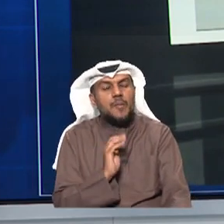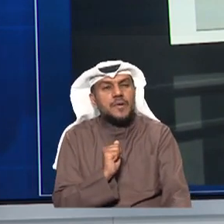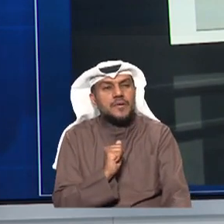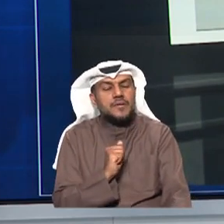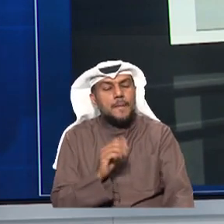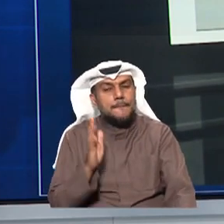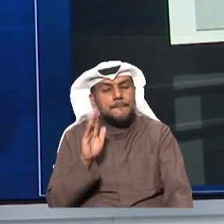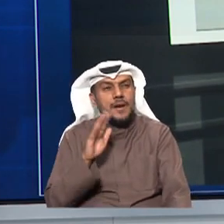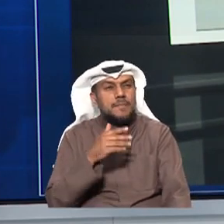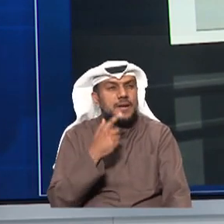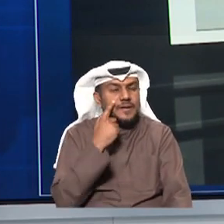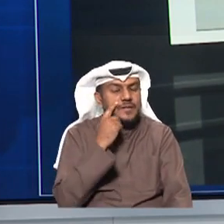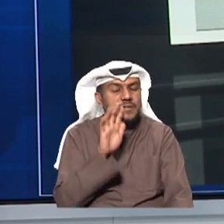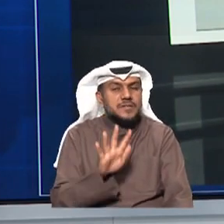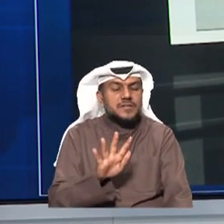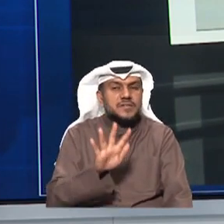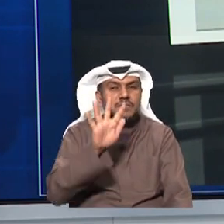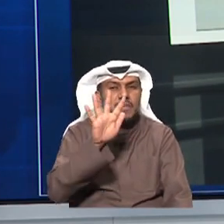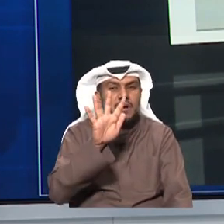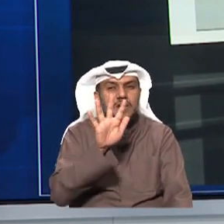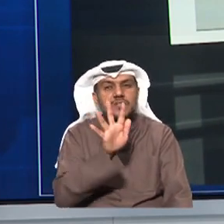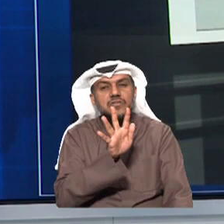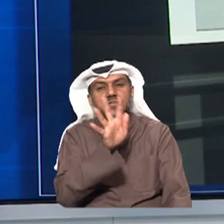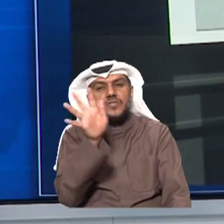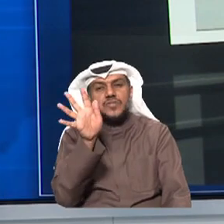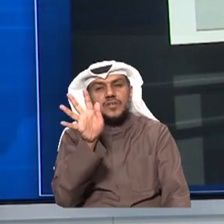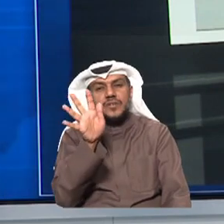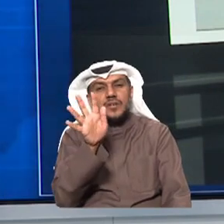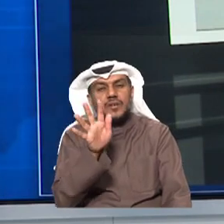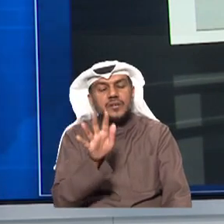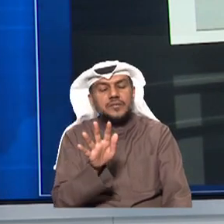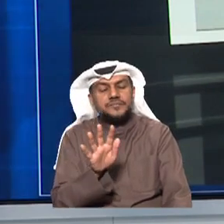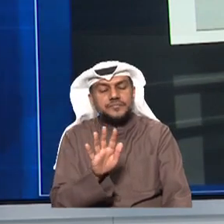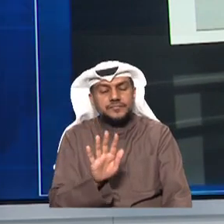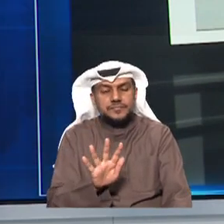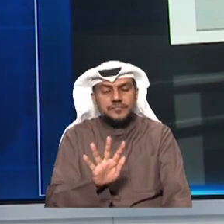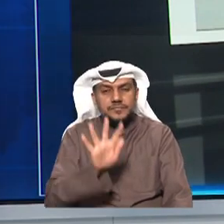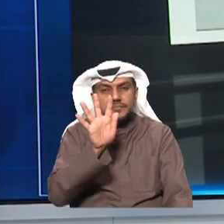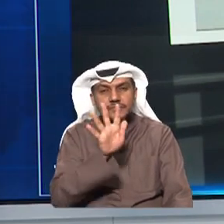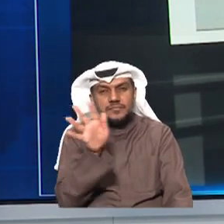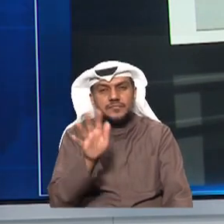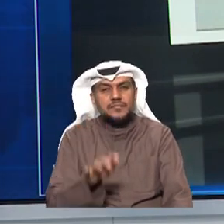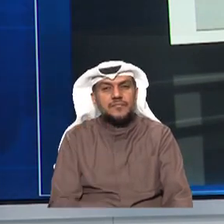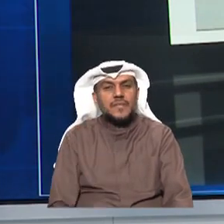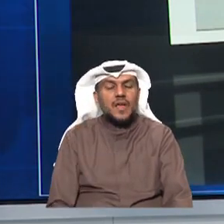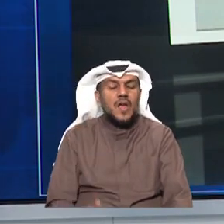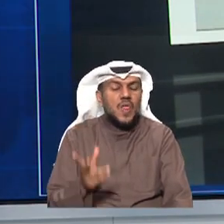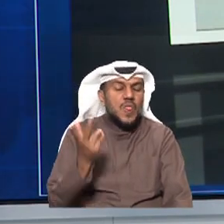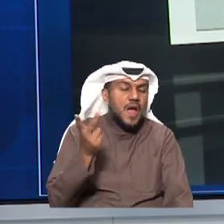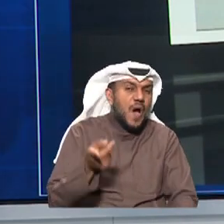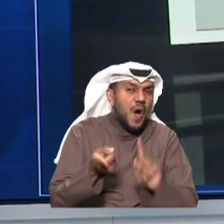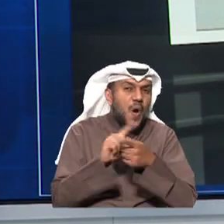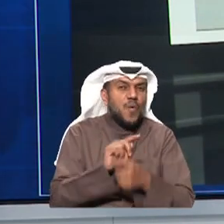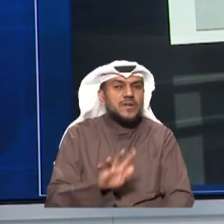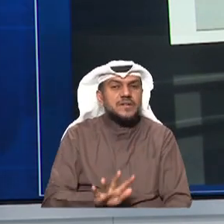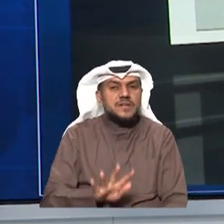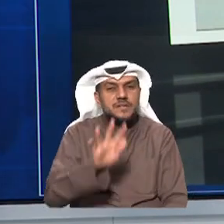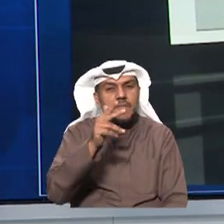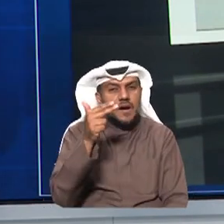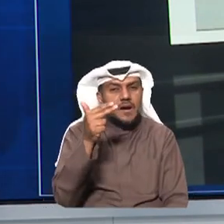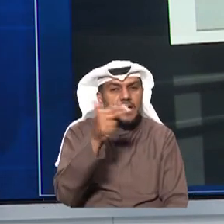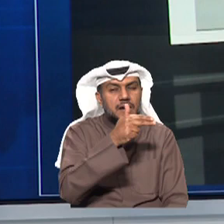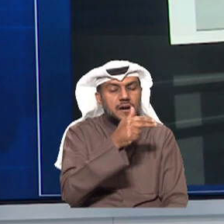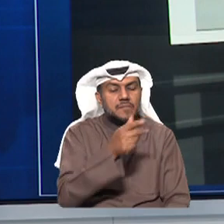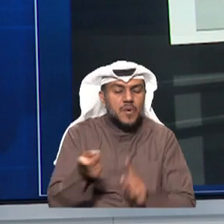راح تكون رياح شمالية شرقية تتحول إلى رياح شمالية جنوب شمالية غربية معتدلة السرعة، راح يكون